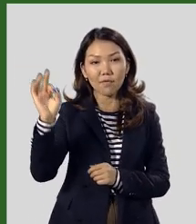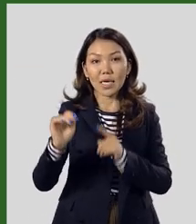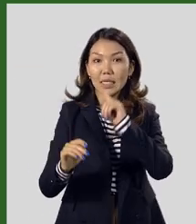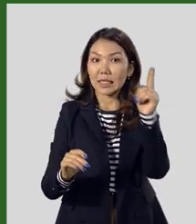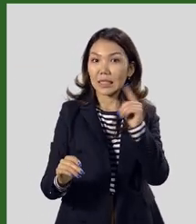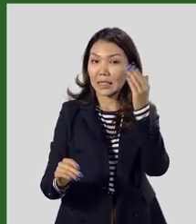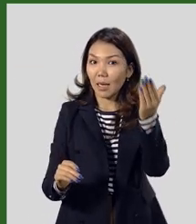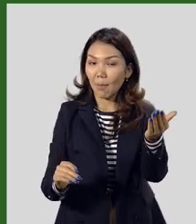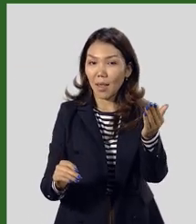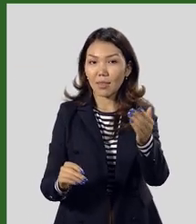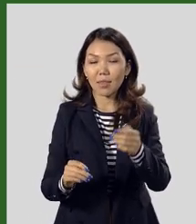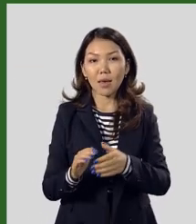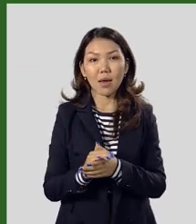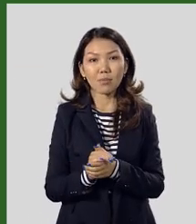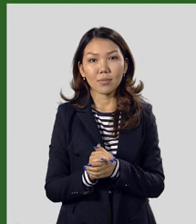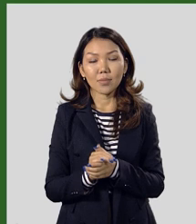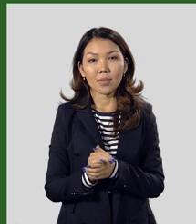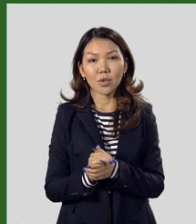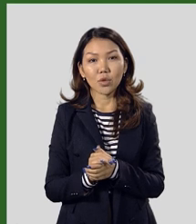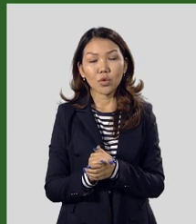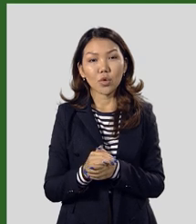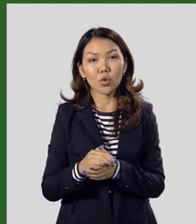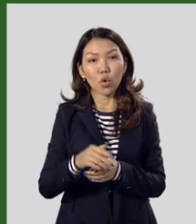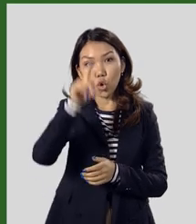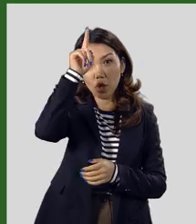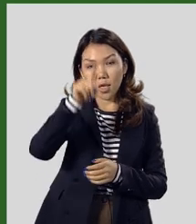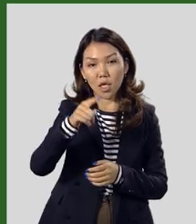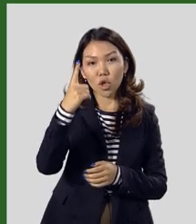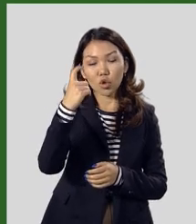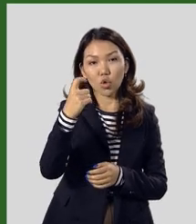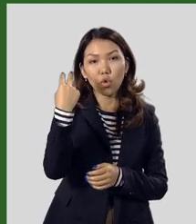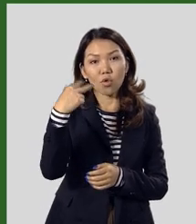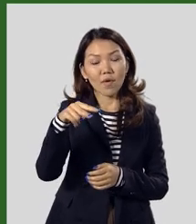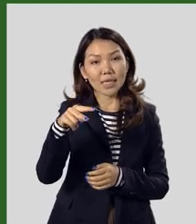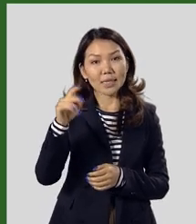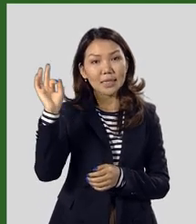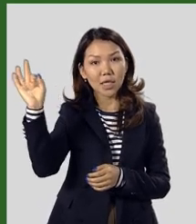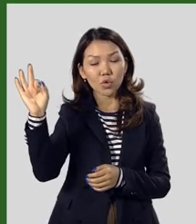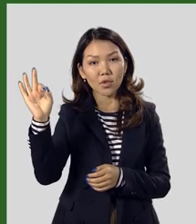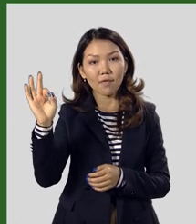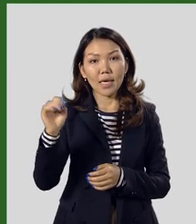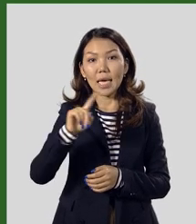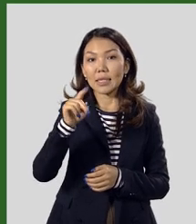полушарии, то у нее долгота 120 градусов западной долготы.